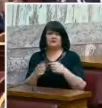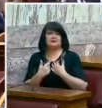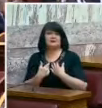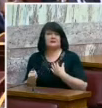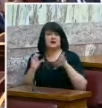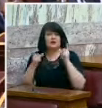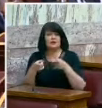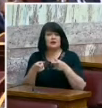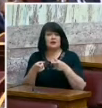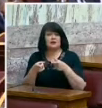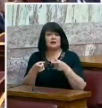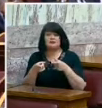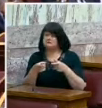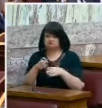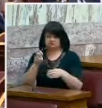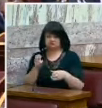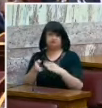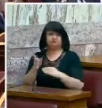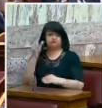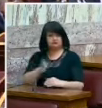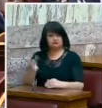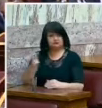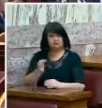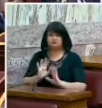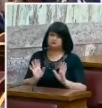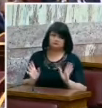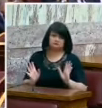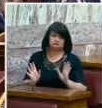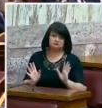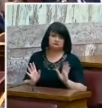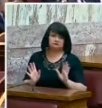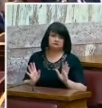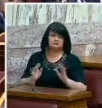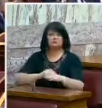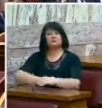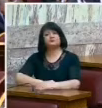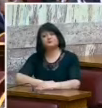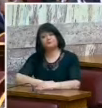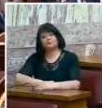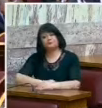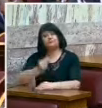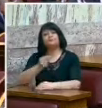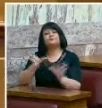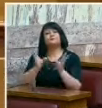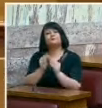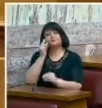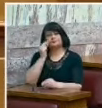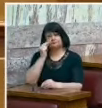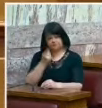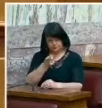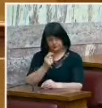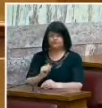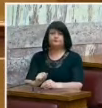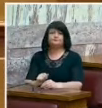Δημοκρατία εδώ και πολύ καιρό. Εξάλλου το έχει δηλώσει και ο ίδιος. Λοιπόν, για το Σκοπιανό.